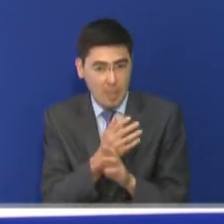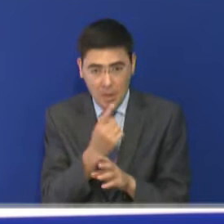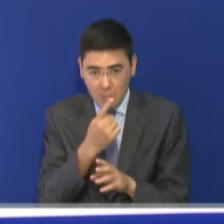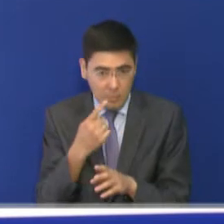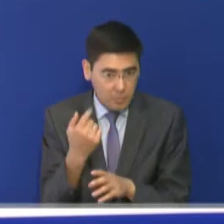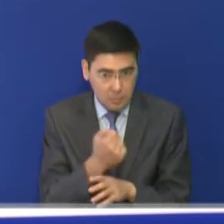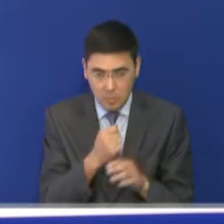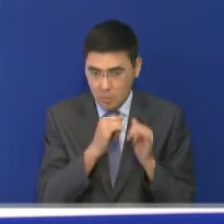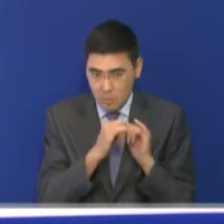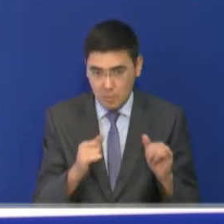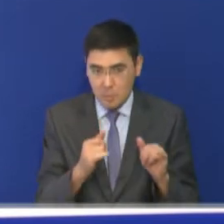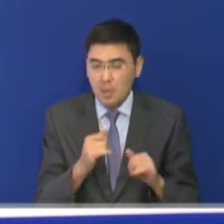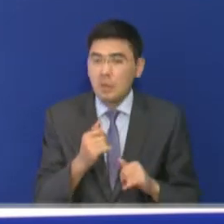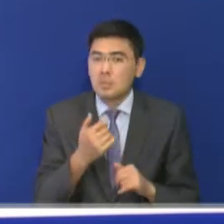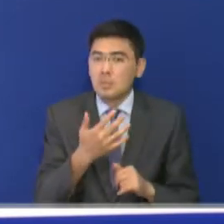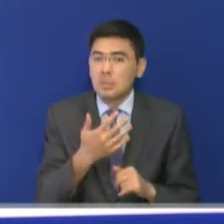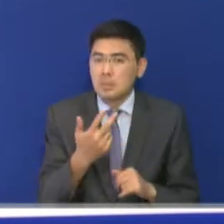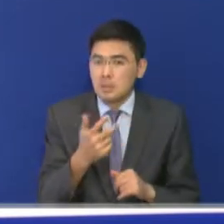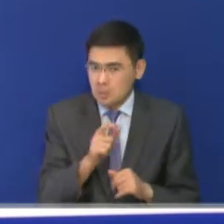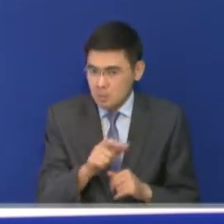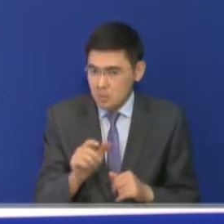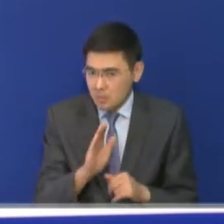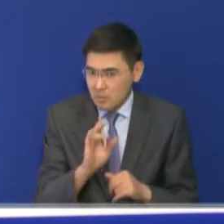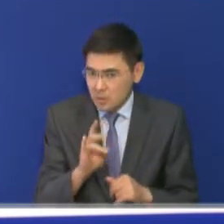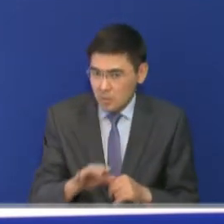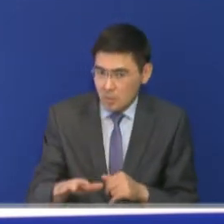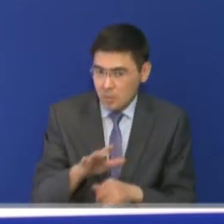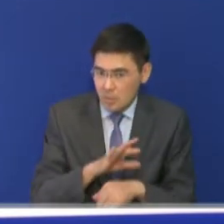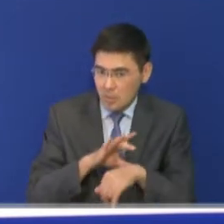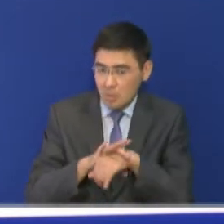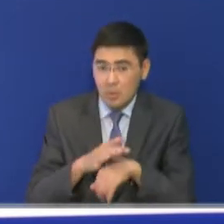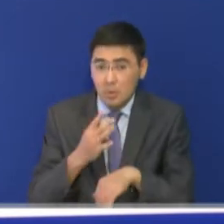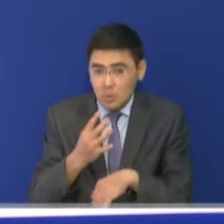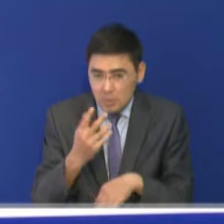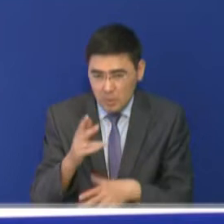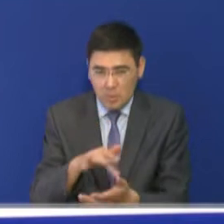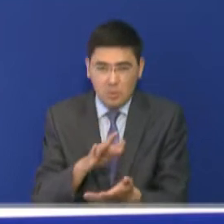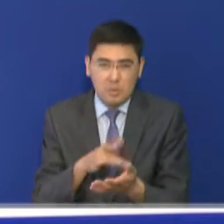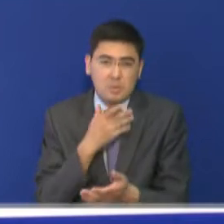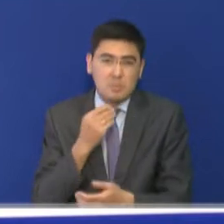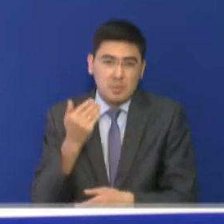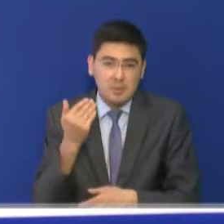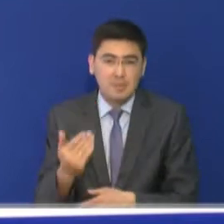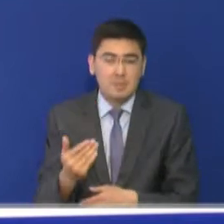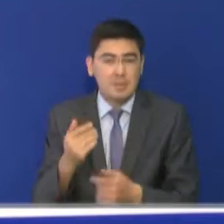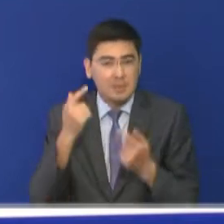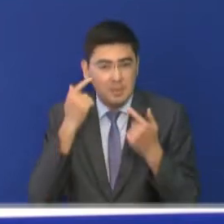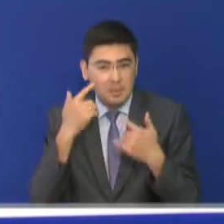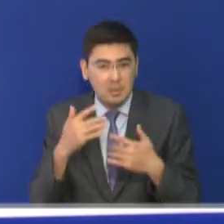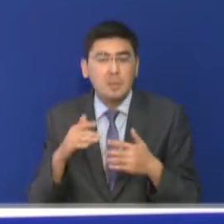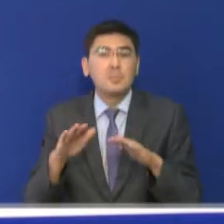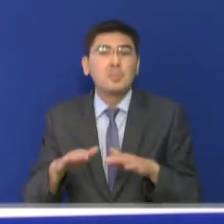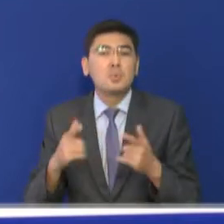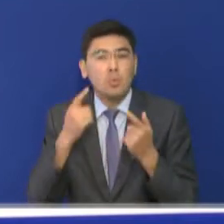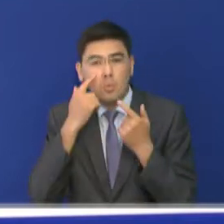артты. Облыста 53 адамнан коронавирус инфекциясы расталған, оның 43-і Семей қаласынан. Ресми деректер бойынша негізгі ошақ Шығыс